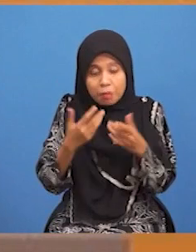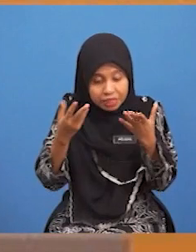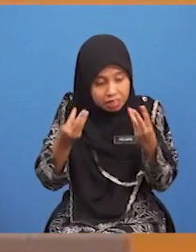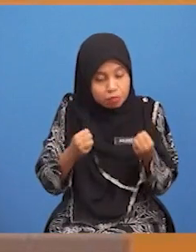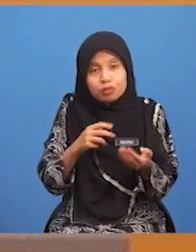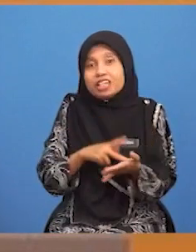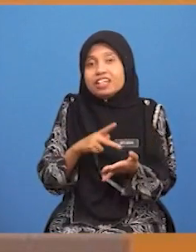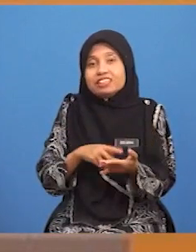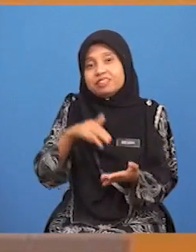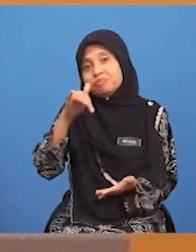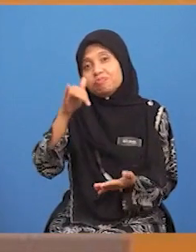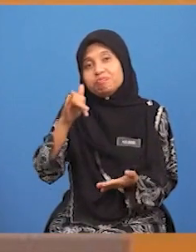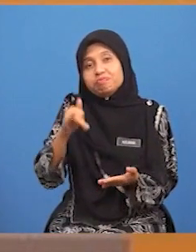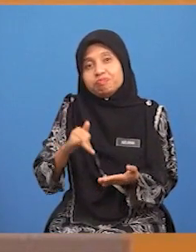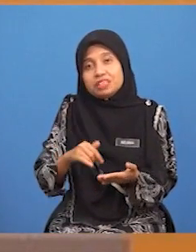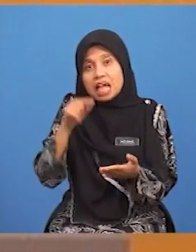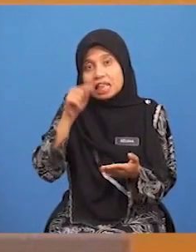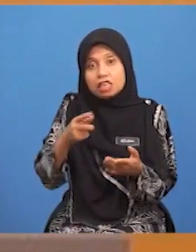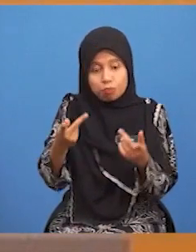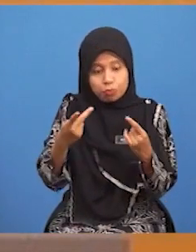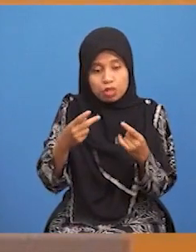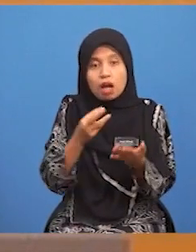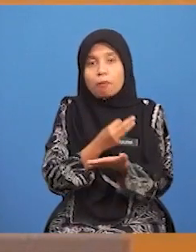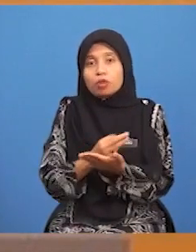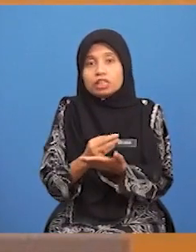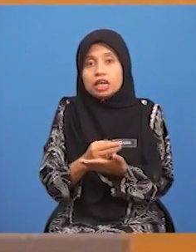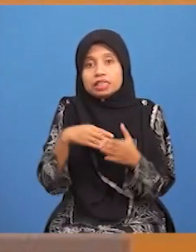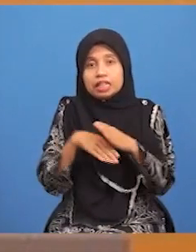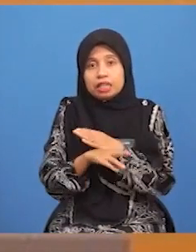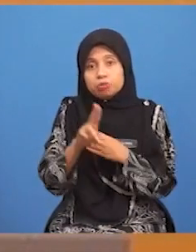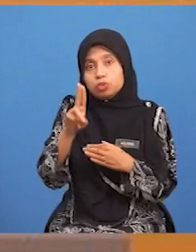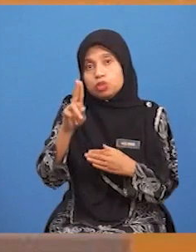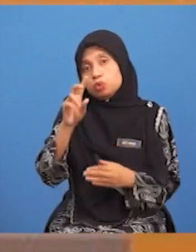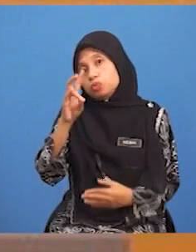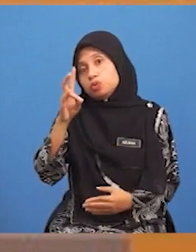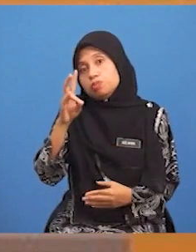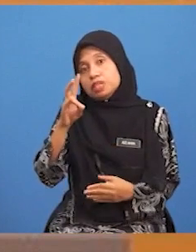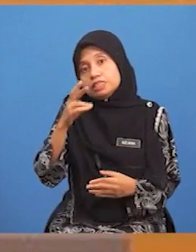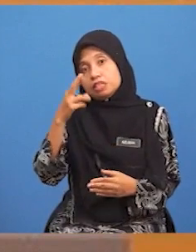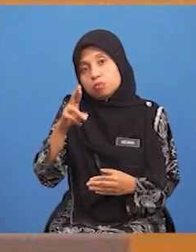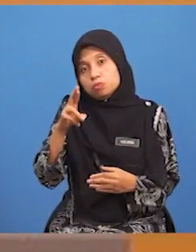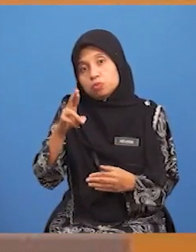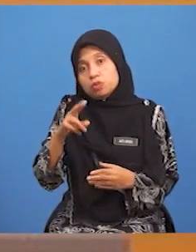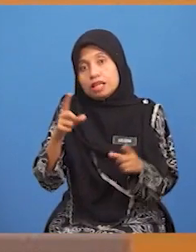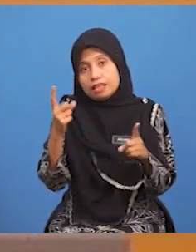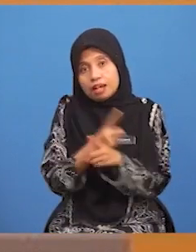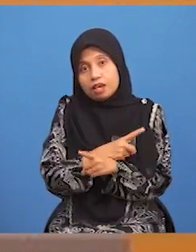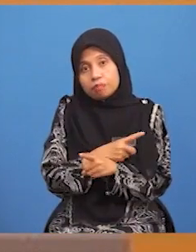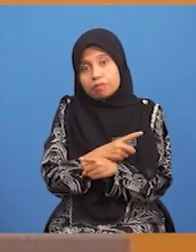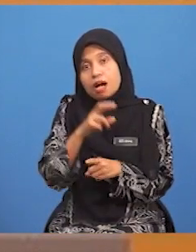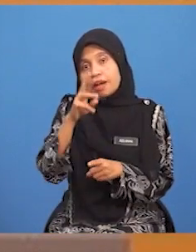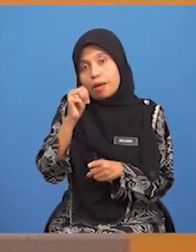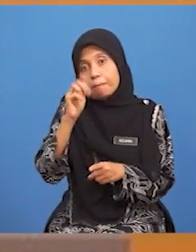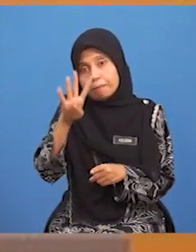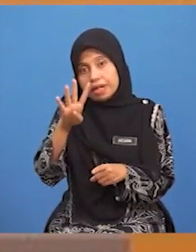untuk mengiranya? Ya, titik pulang modal dalam unit 17,000 darab harga jualan